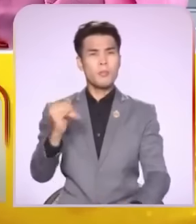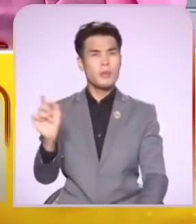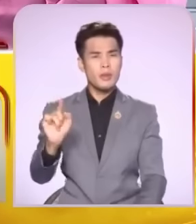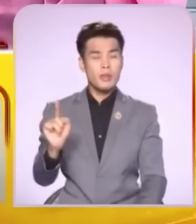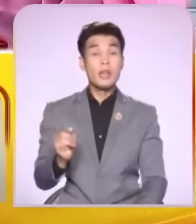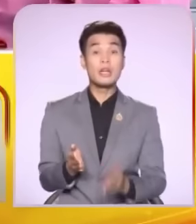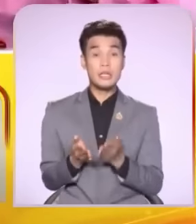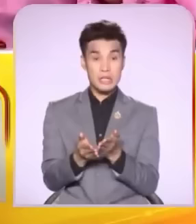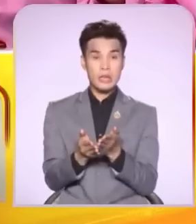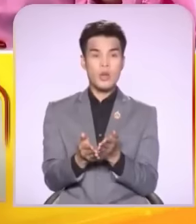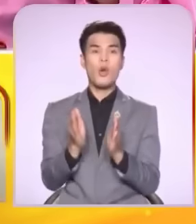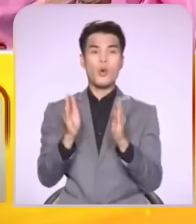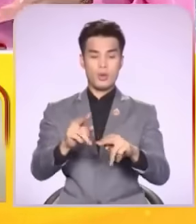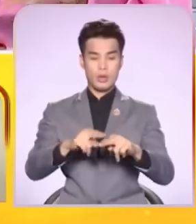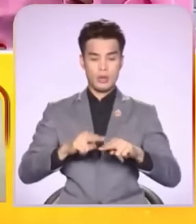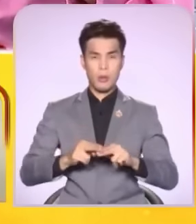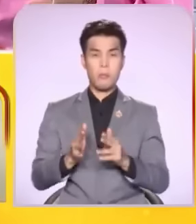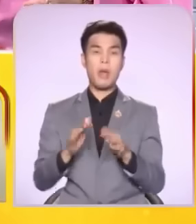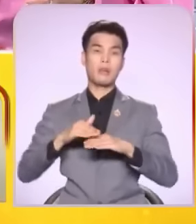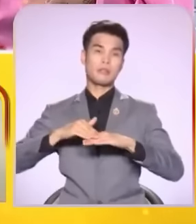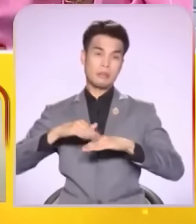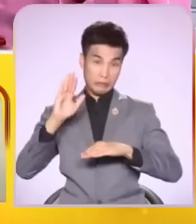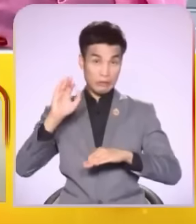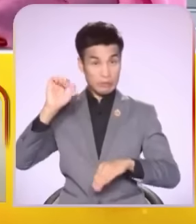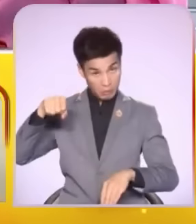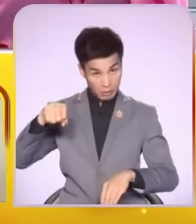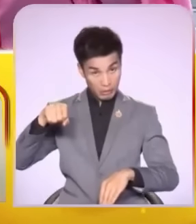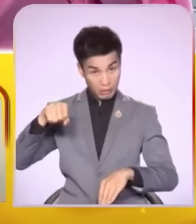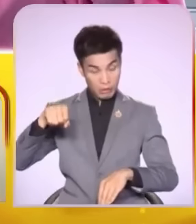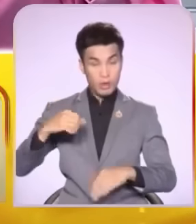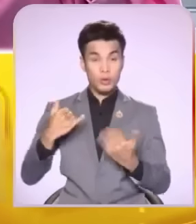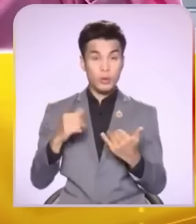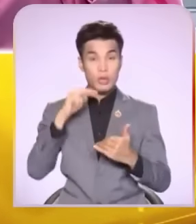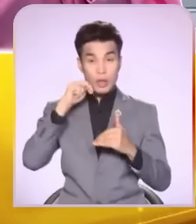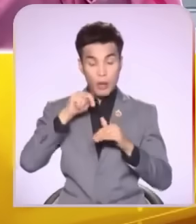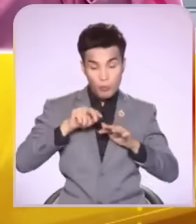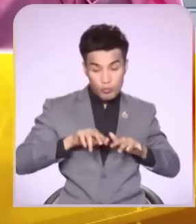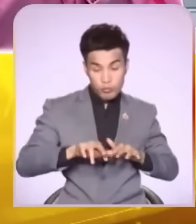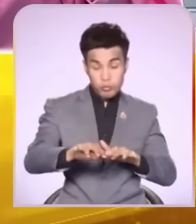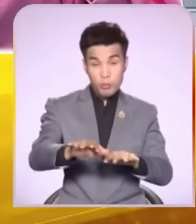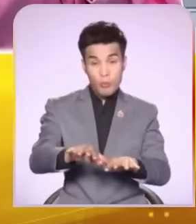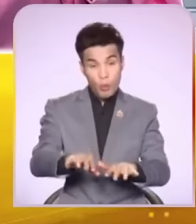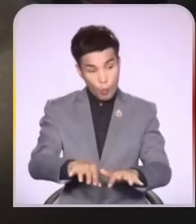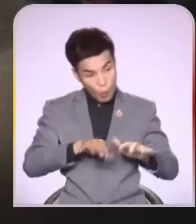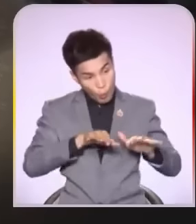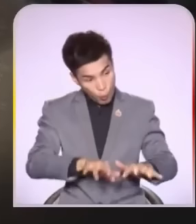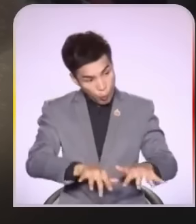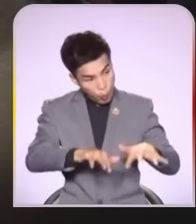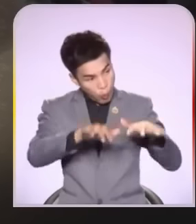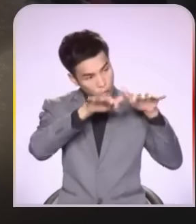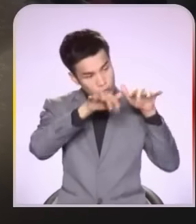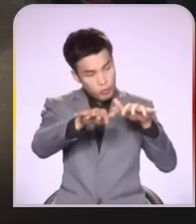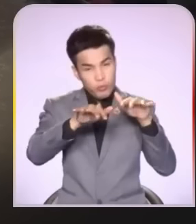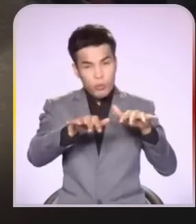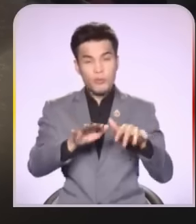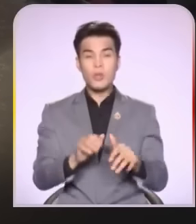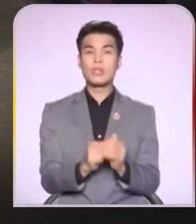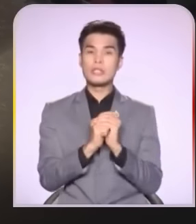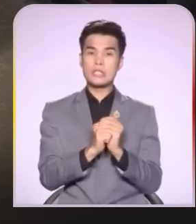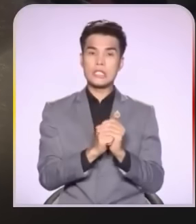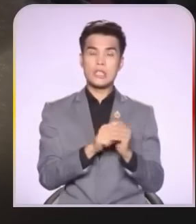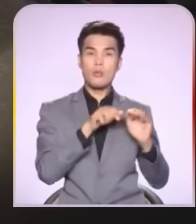คือเรือลำเนี้ยบรรทุกผู้โดยสารเกินจำนวนหรือเปล่าตอนนี้ระดับน้ำในแม่น้ำโขงสูงและหลายแรงนะคะคุณผู้ชมทางจีนก็